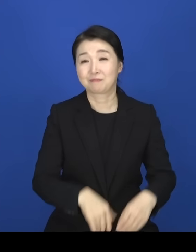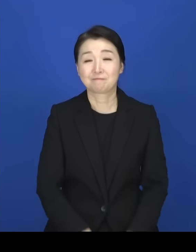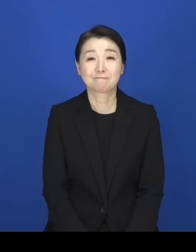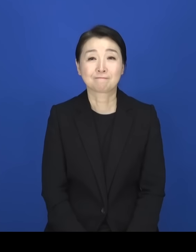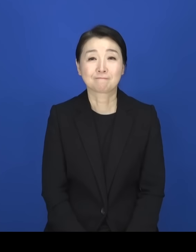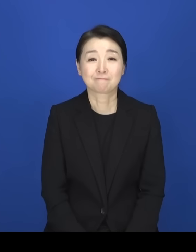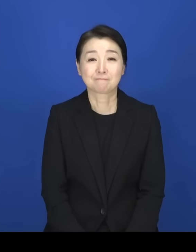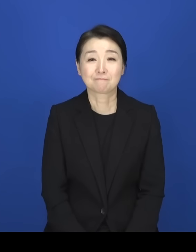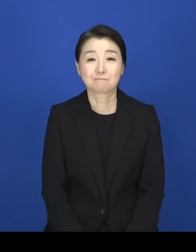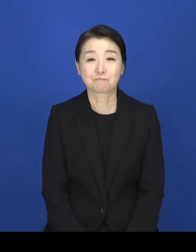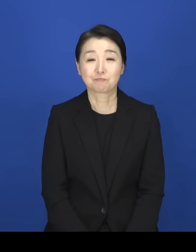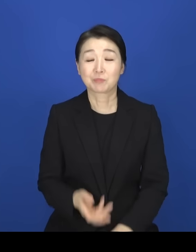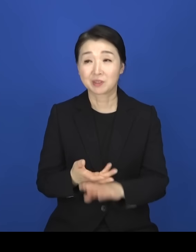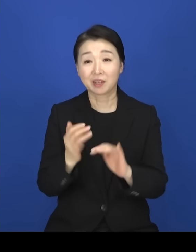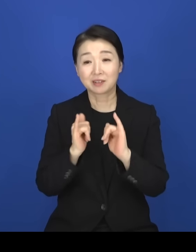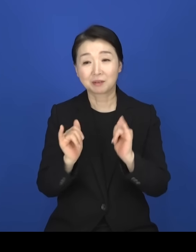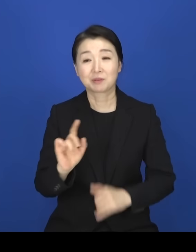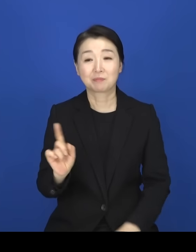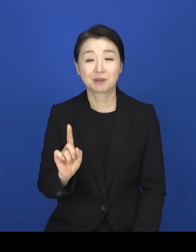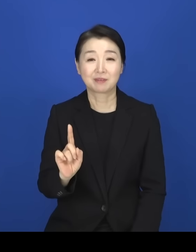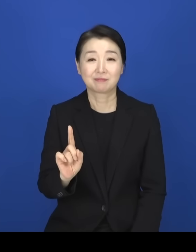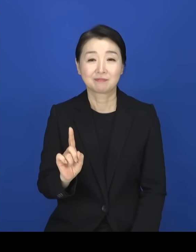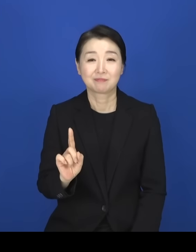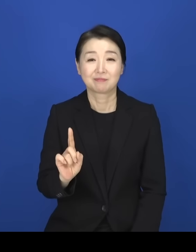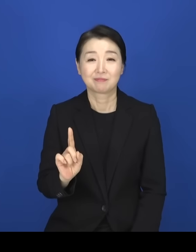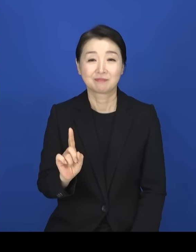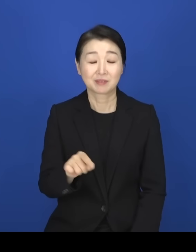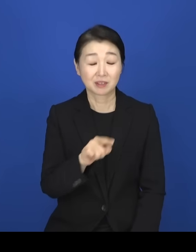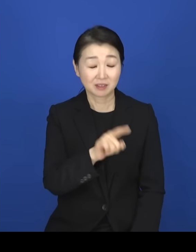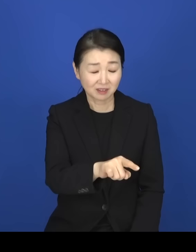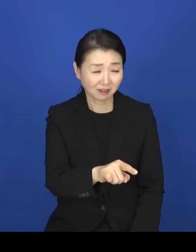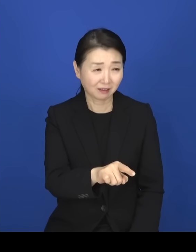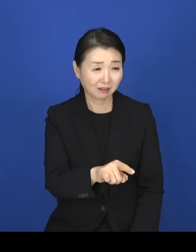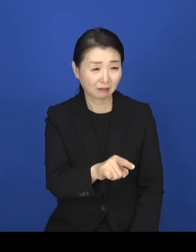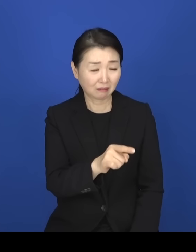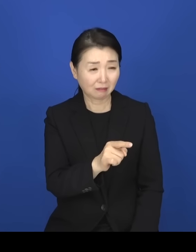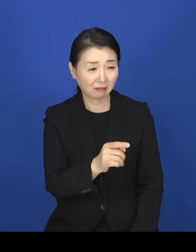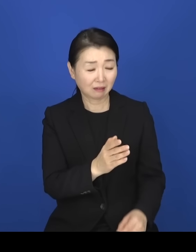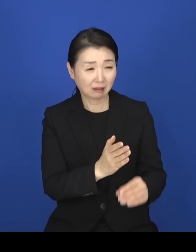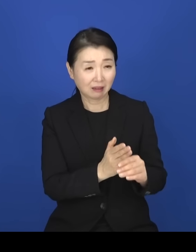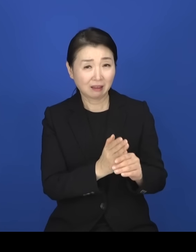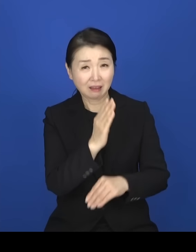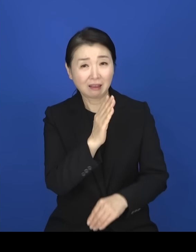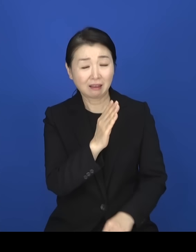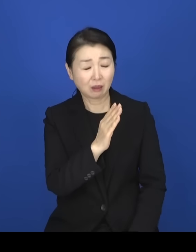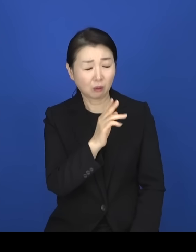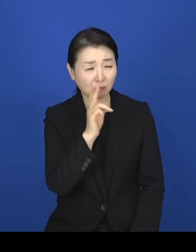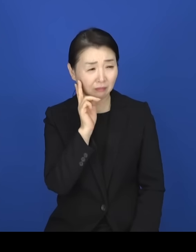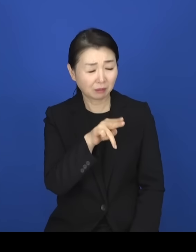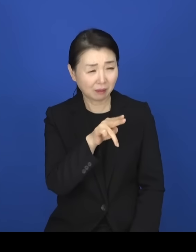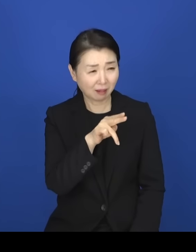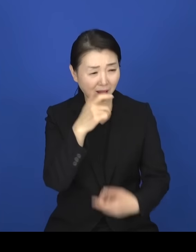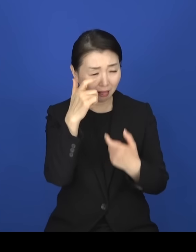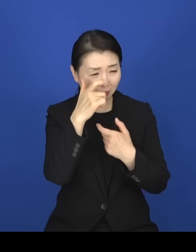그 남들이 하는 그 야, 쟤 많이 갔는데라는 단어를 더 많이 들었으면 좋겠고